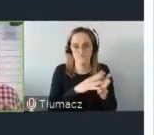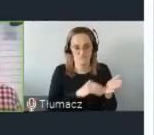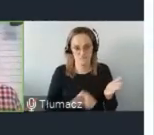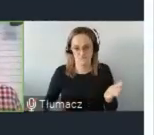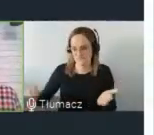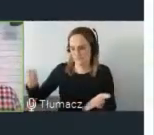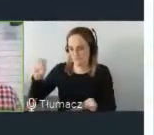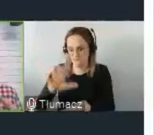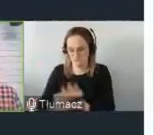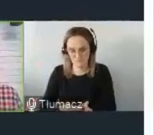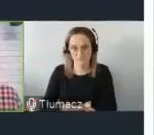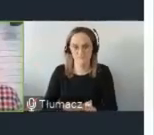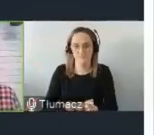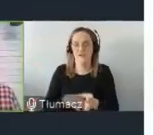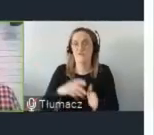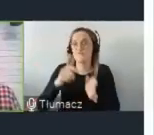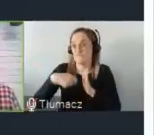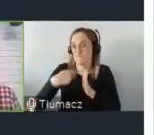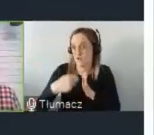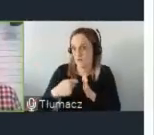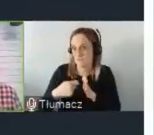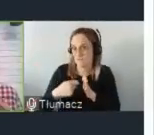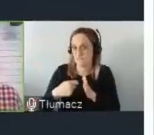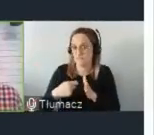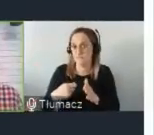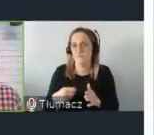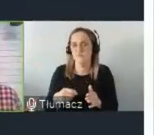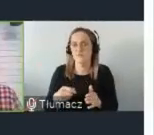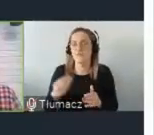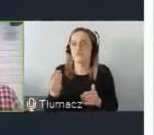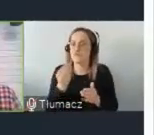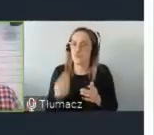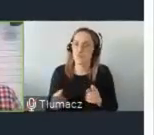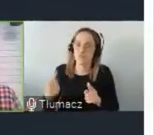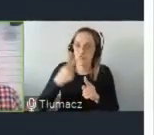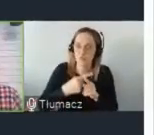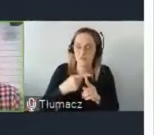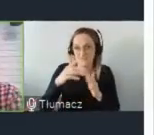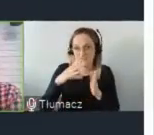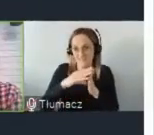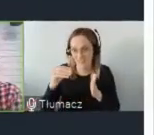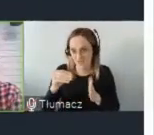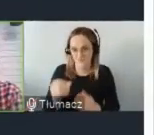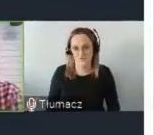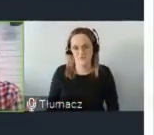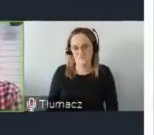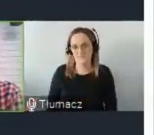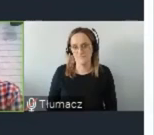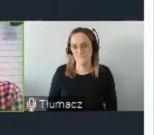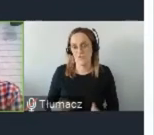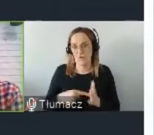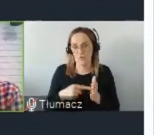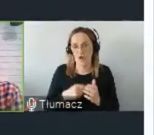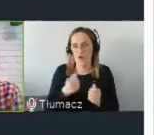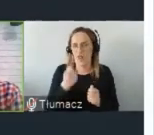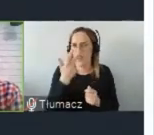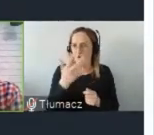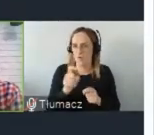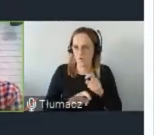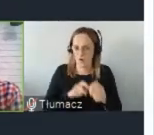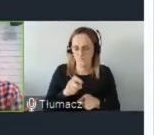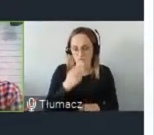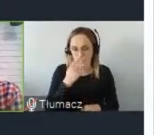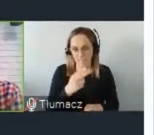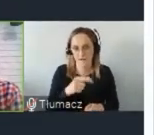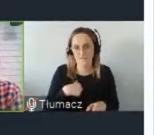tę okładkę filmik, nałożyć dodatkowe zdjęcie. Odbywa się to w kilku krokach.